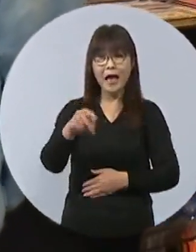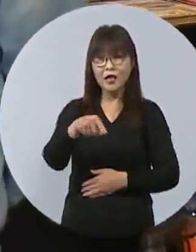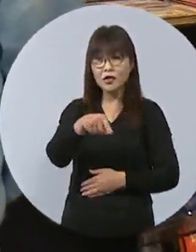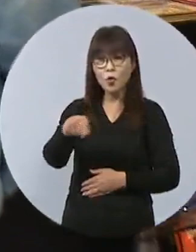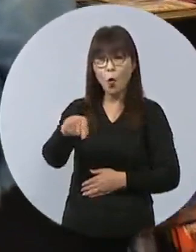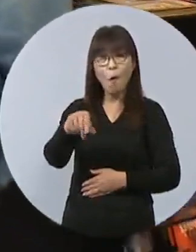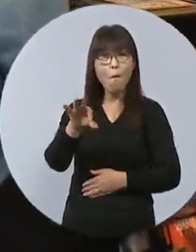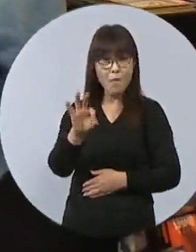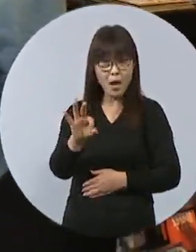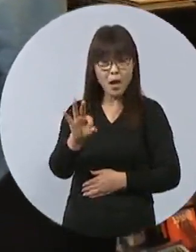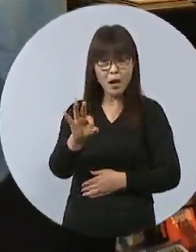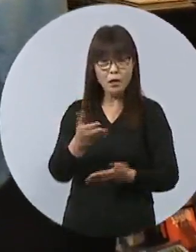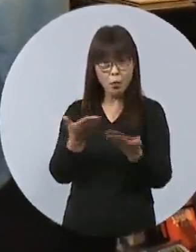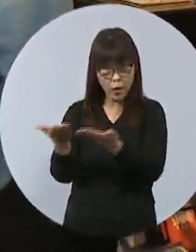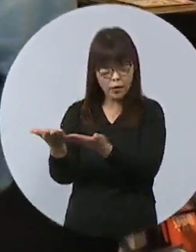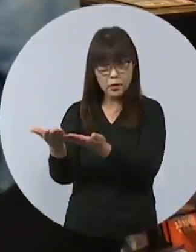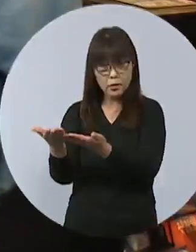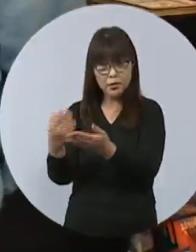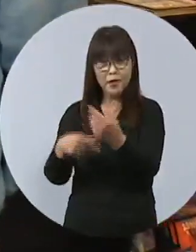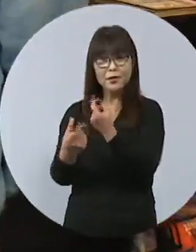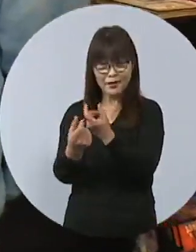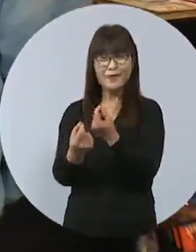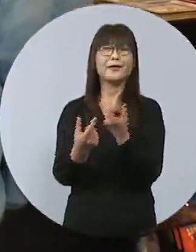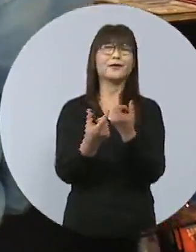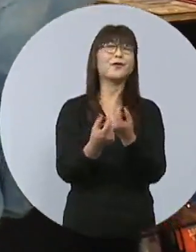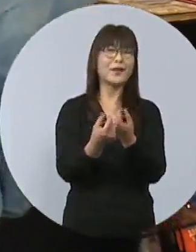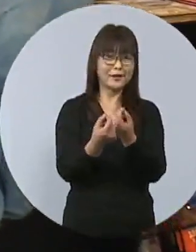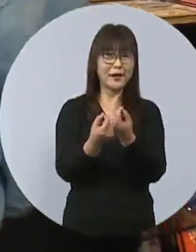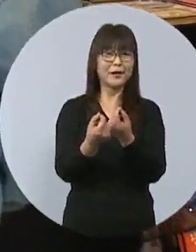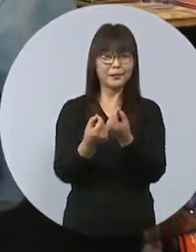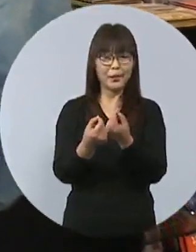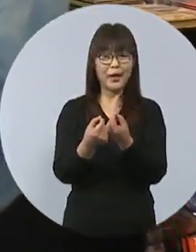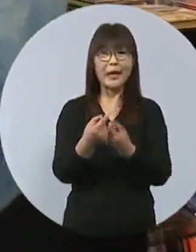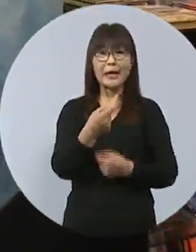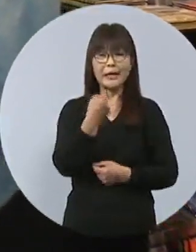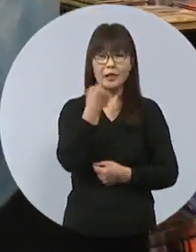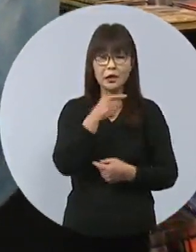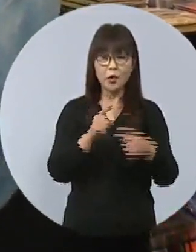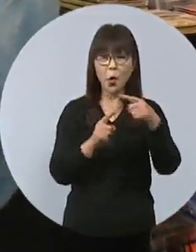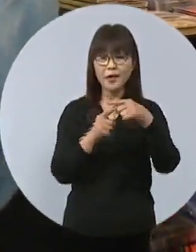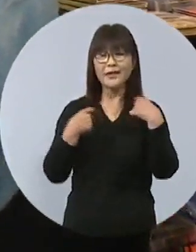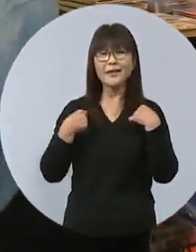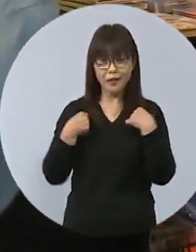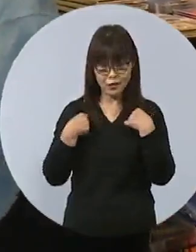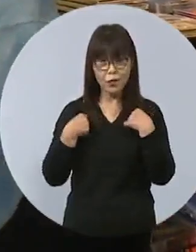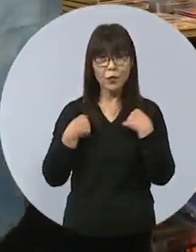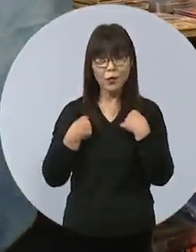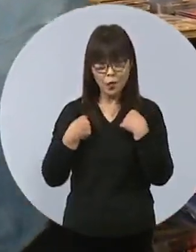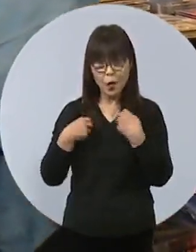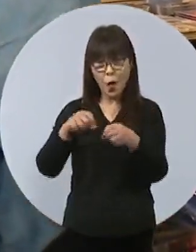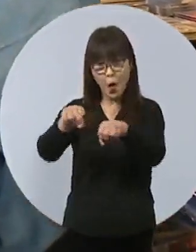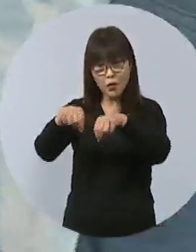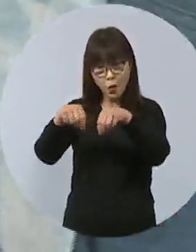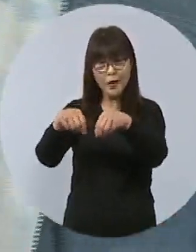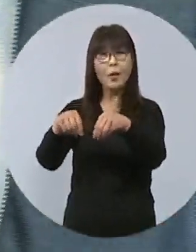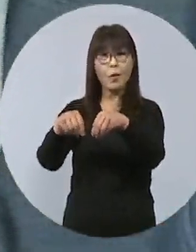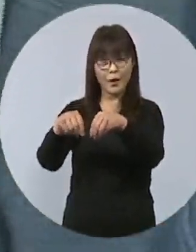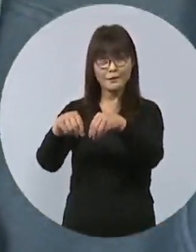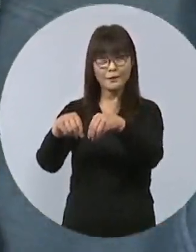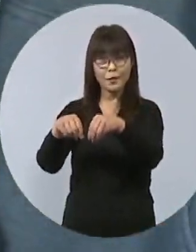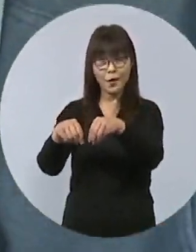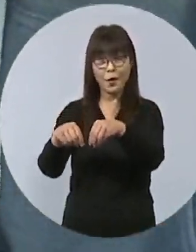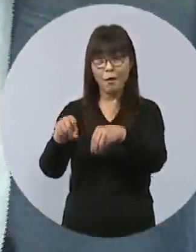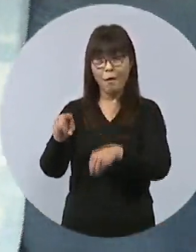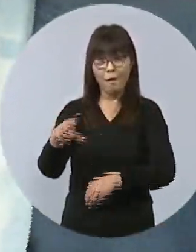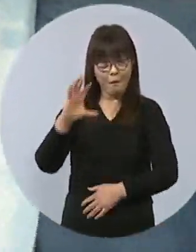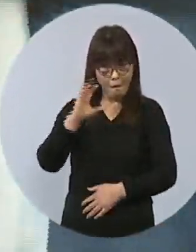はいはい、 そうですね、うんうんうん、一応お店にあったこういう白い T シャツだったりを染めてもらって、 はい、 こういった形